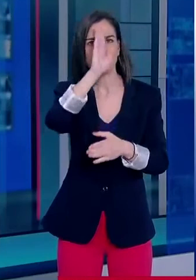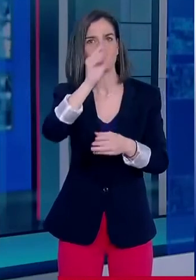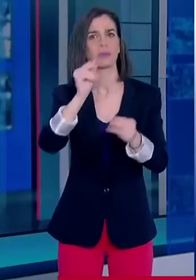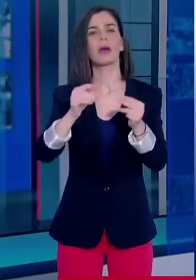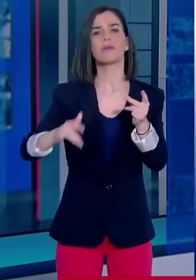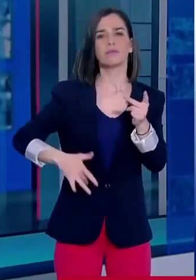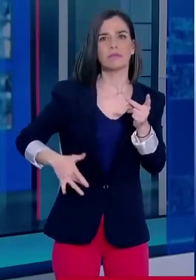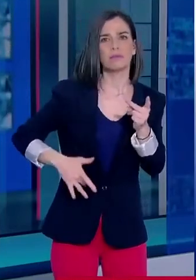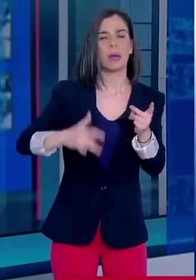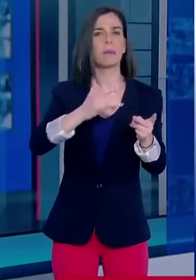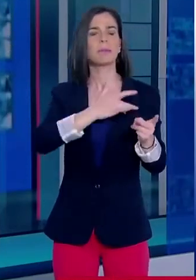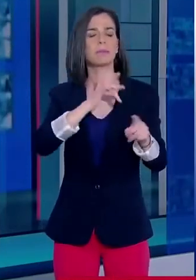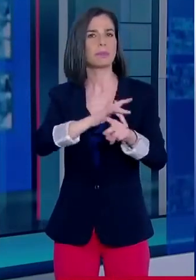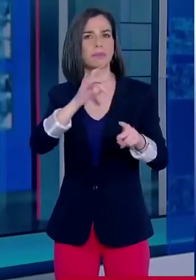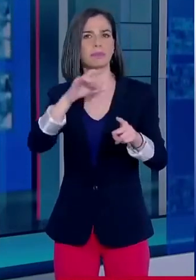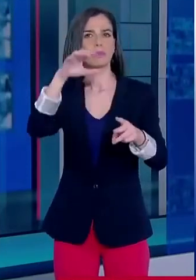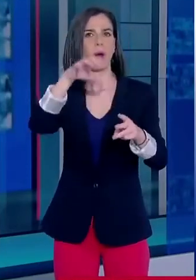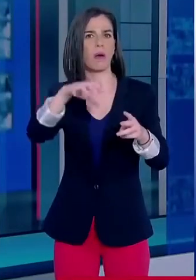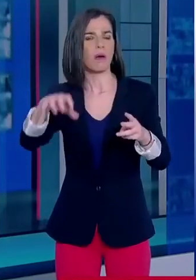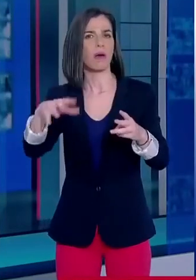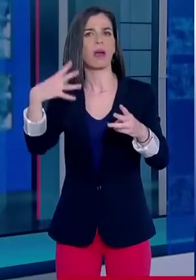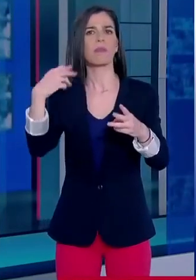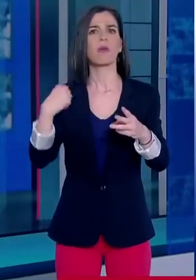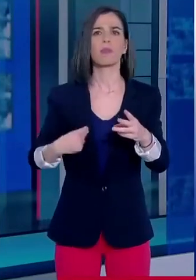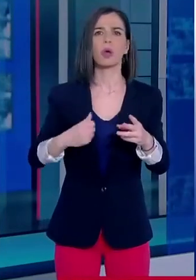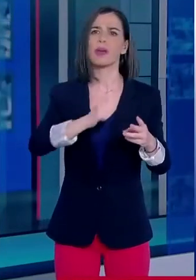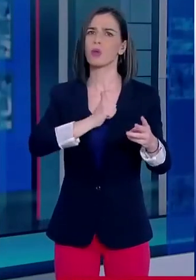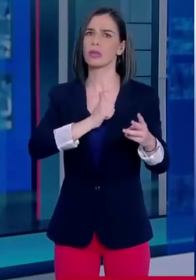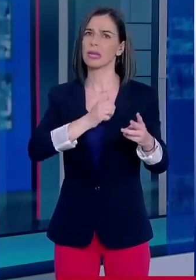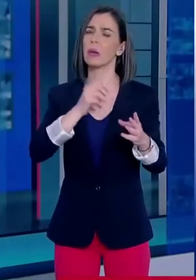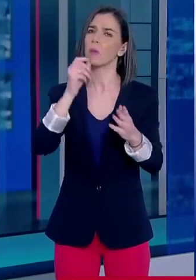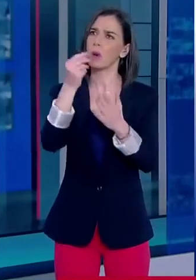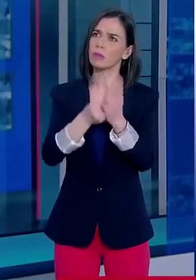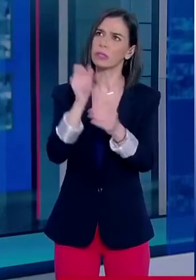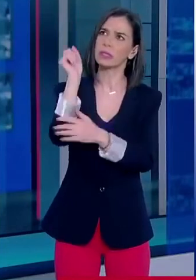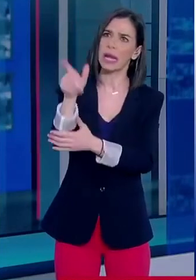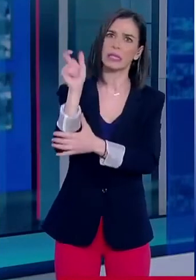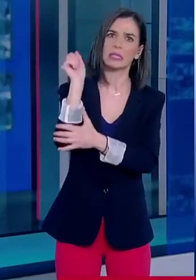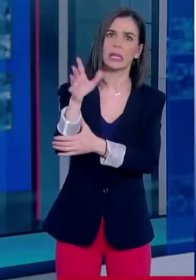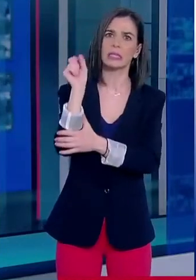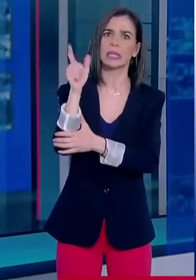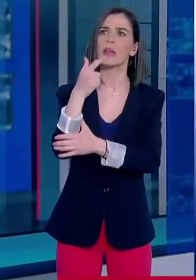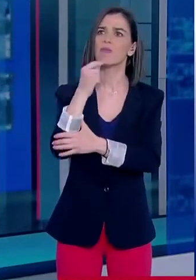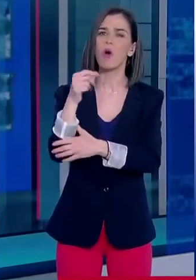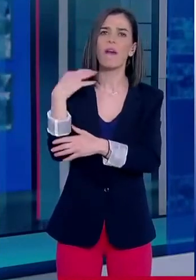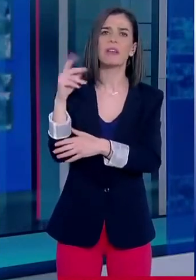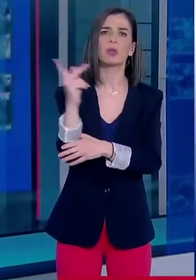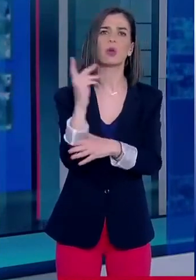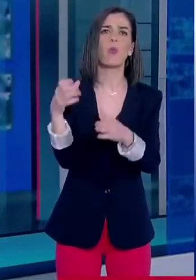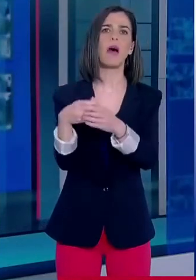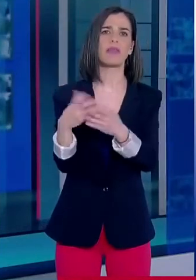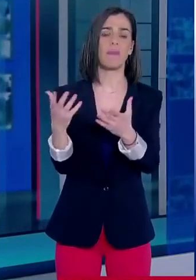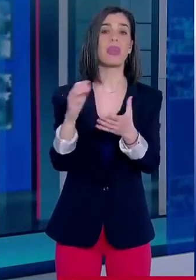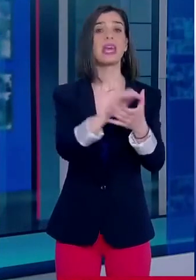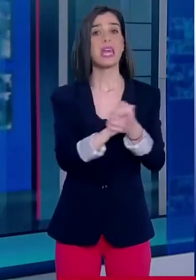τεχνητού νεφρού, ψυχιατρικές κλινικές και άλλες, δημόσιες και ιδιωτικές, καθώς εκεί ζουν χιλιάδες ευάλωτοι συνάνθρωποι μας. Η